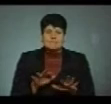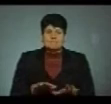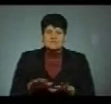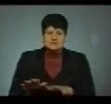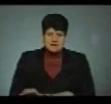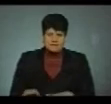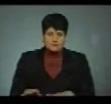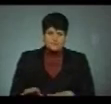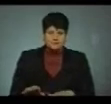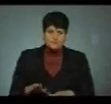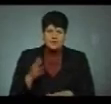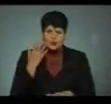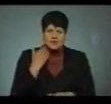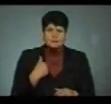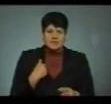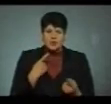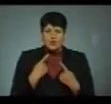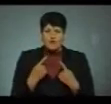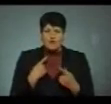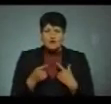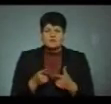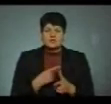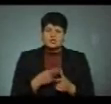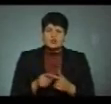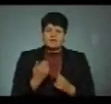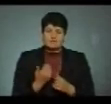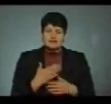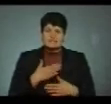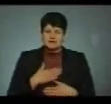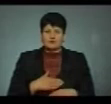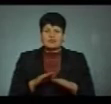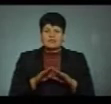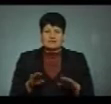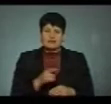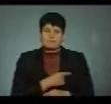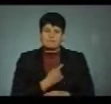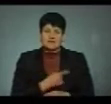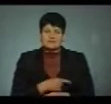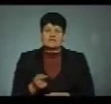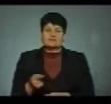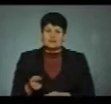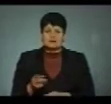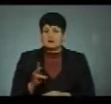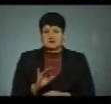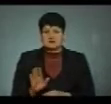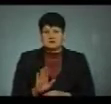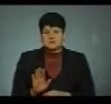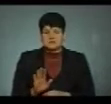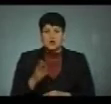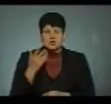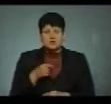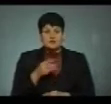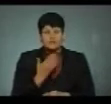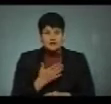місцевого. Тобто, коли ми говоримо, чи ви задоволені рівнем медицини в Тернополі? Ні. Чи ви